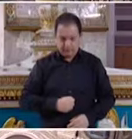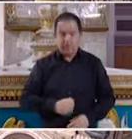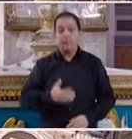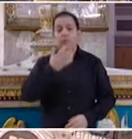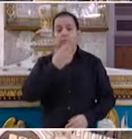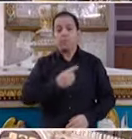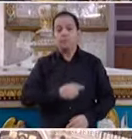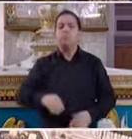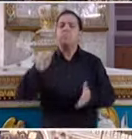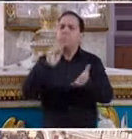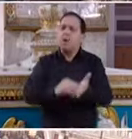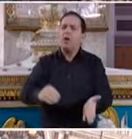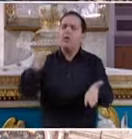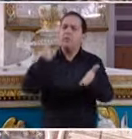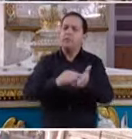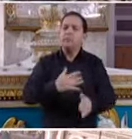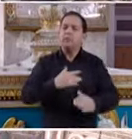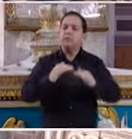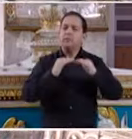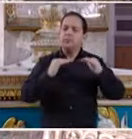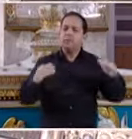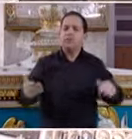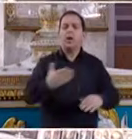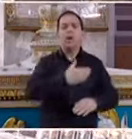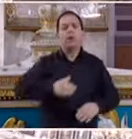Έτ και την ειρήνη του Κυρίου